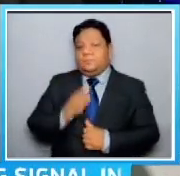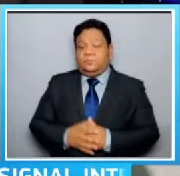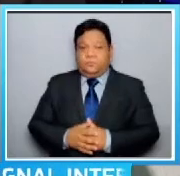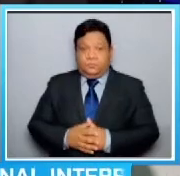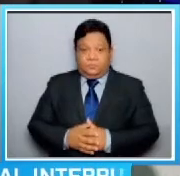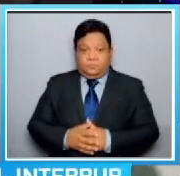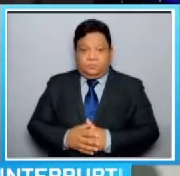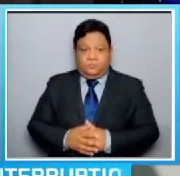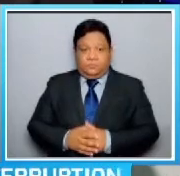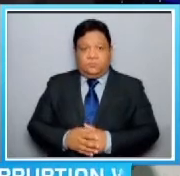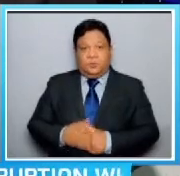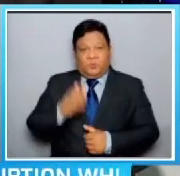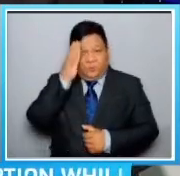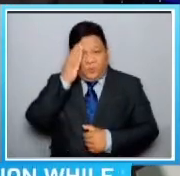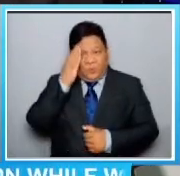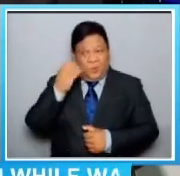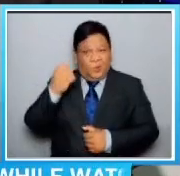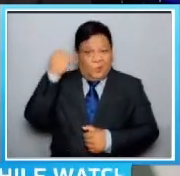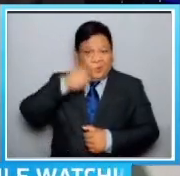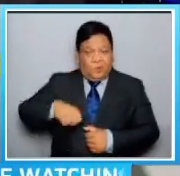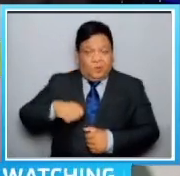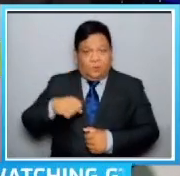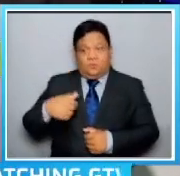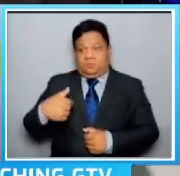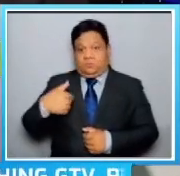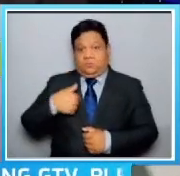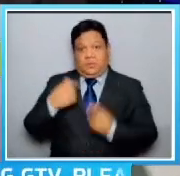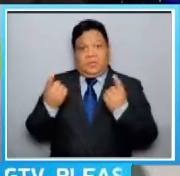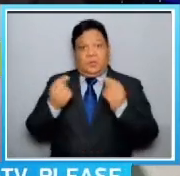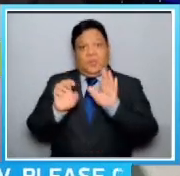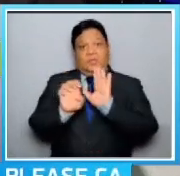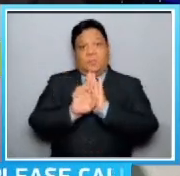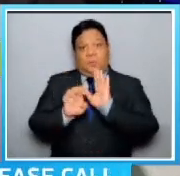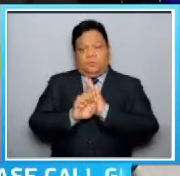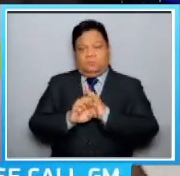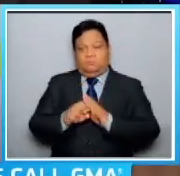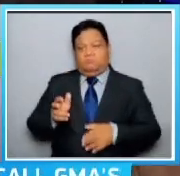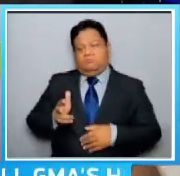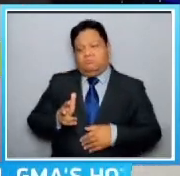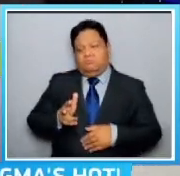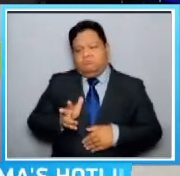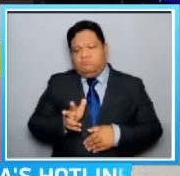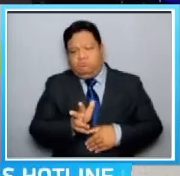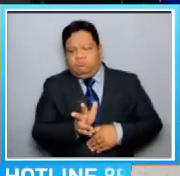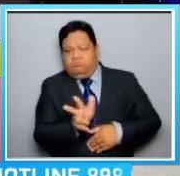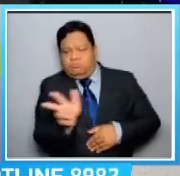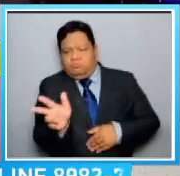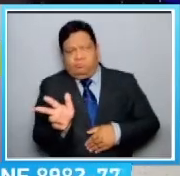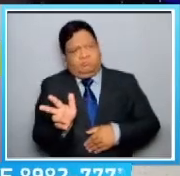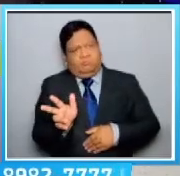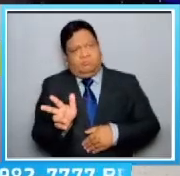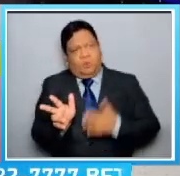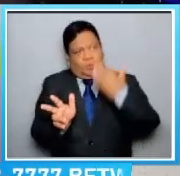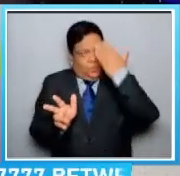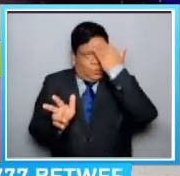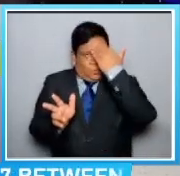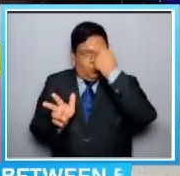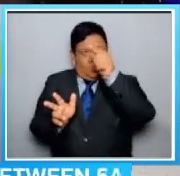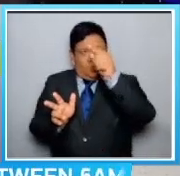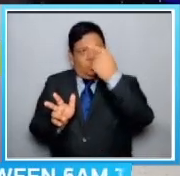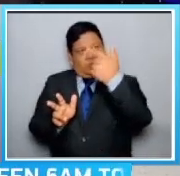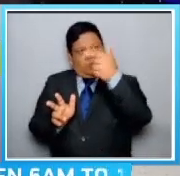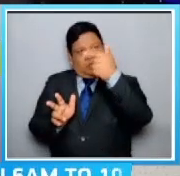ko, nakita ko, bakit gano'n? Nakasinyas ako ng kanan.